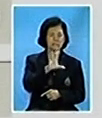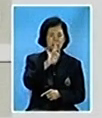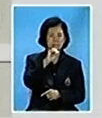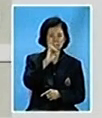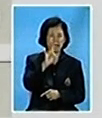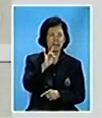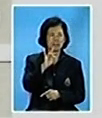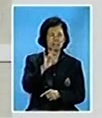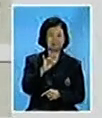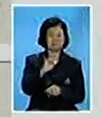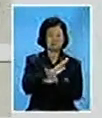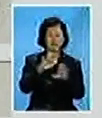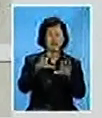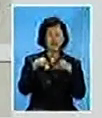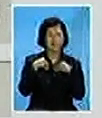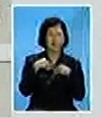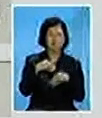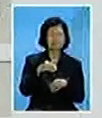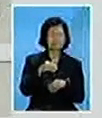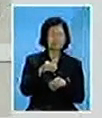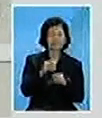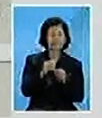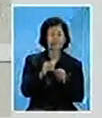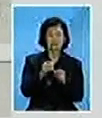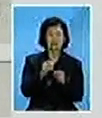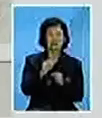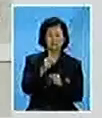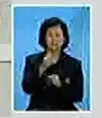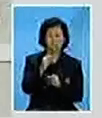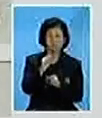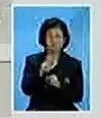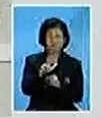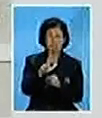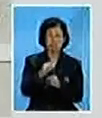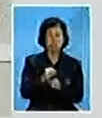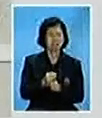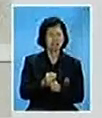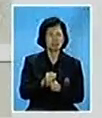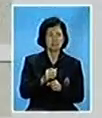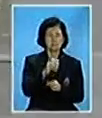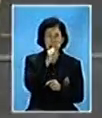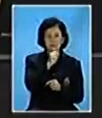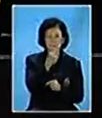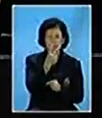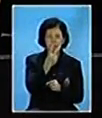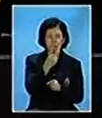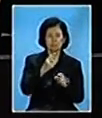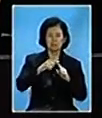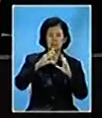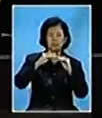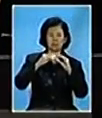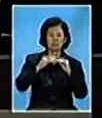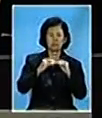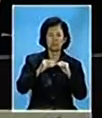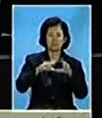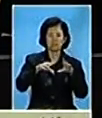ท่านไม่เห็นด้วยนะครับก็เห็นด้วยกับท่านอนุรักษ์13งดออกเสียง2นะครับเป็นอันว่าที่ประชุมแห่งนี้นะครับเห็นชอบให้